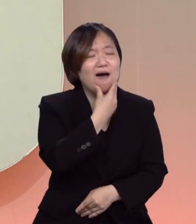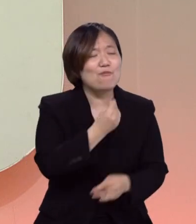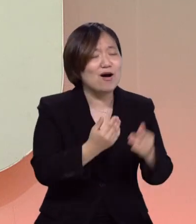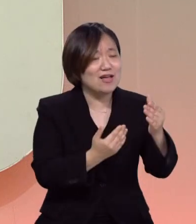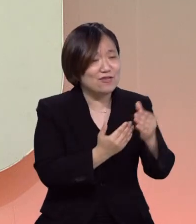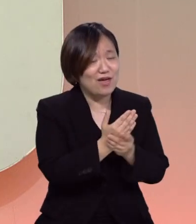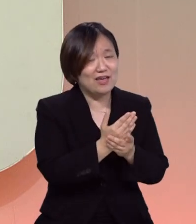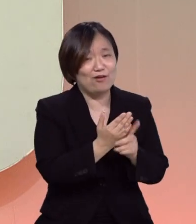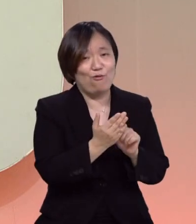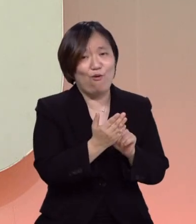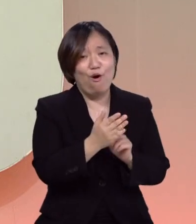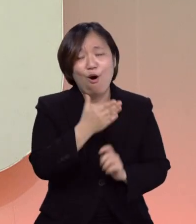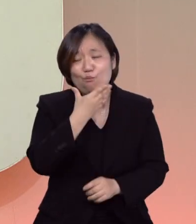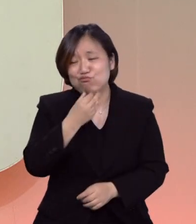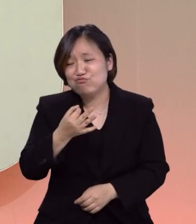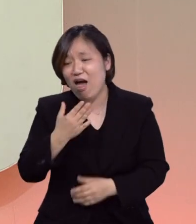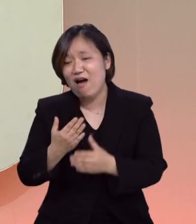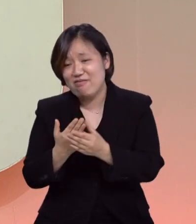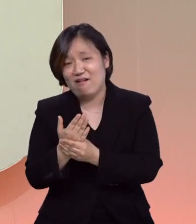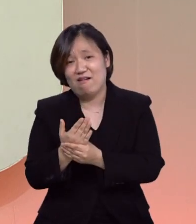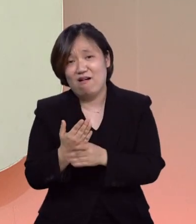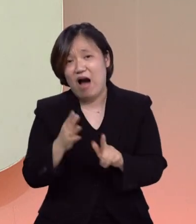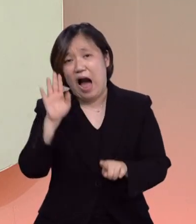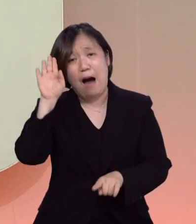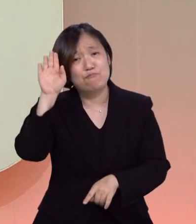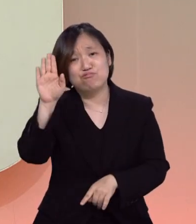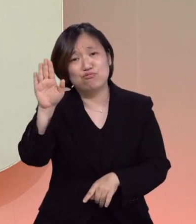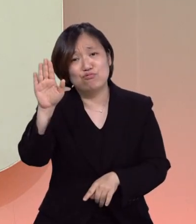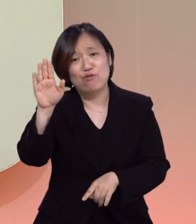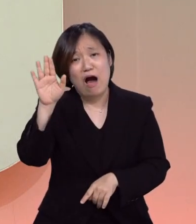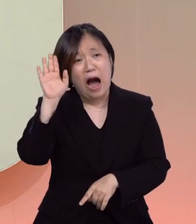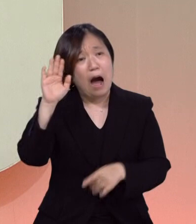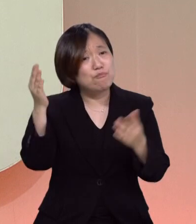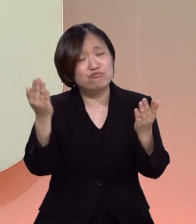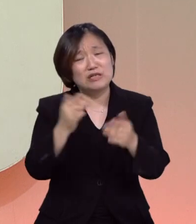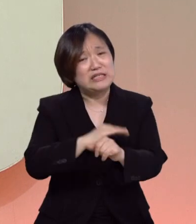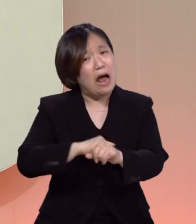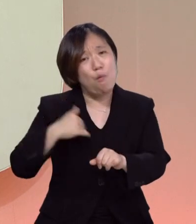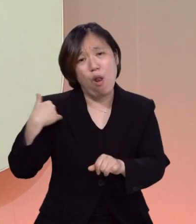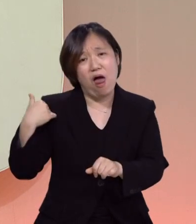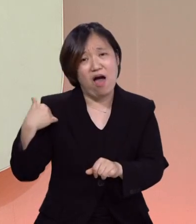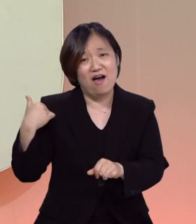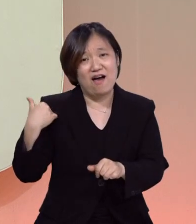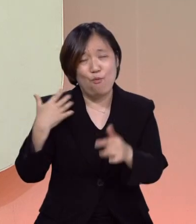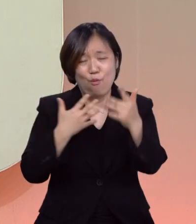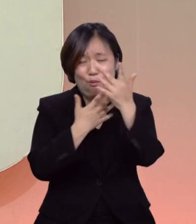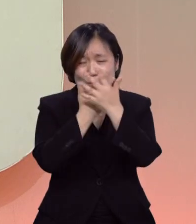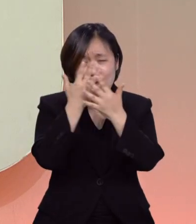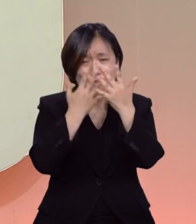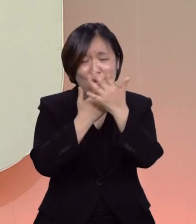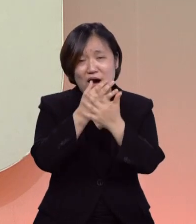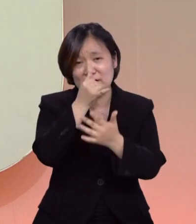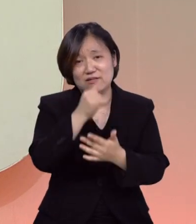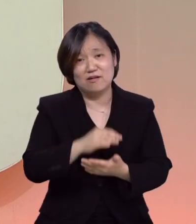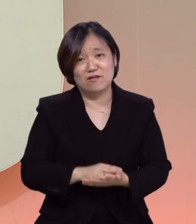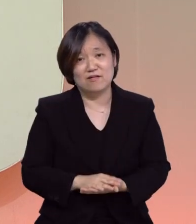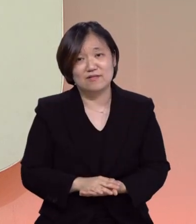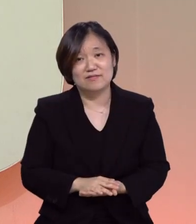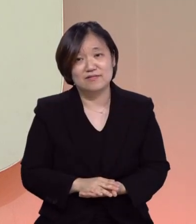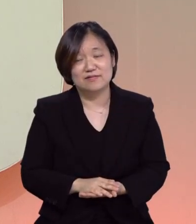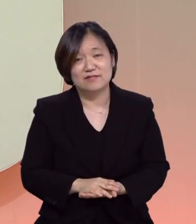일도 있고 한치 앞도 알 수 없는게 바로 우리 중생의 인생이라는 길인 것 같습니다